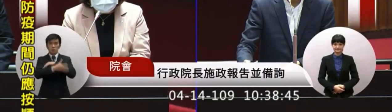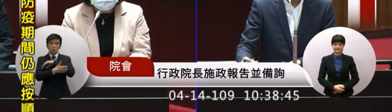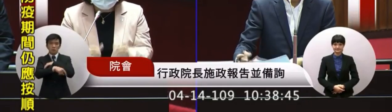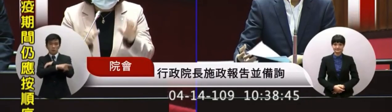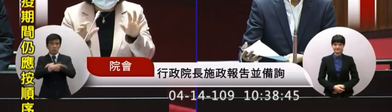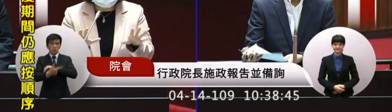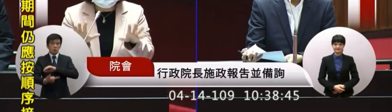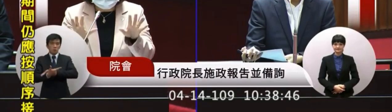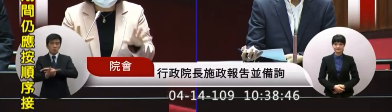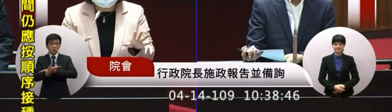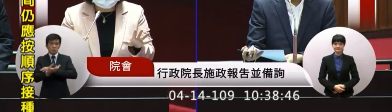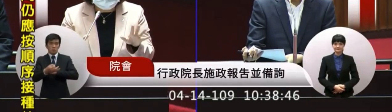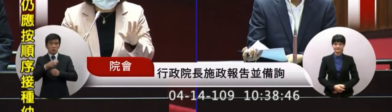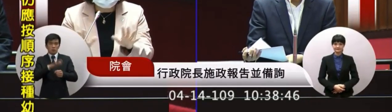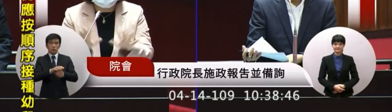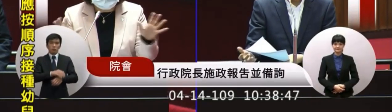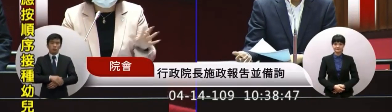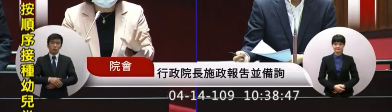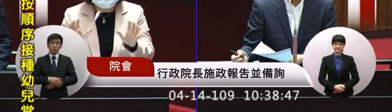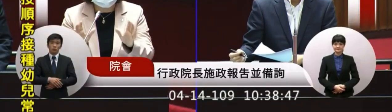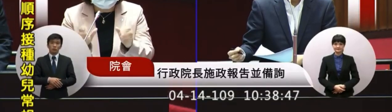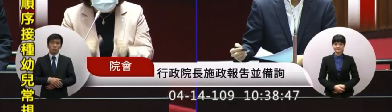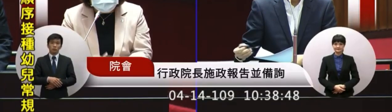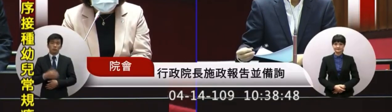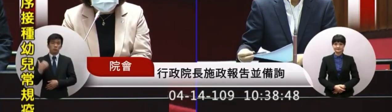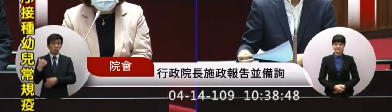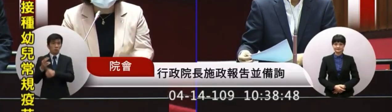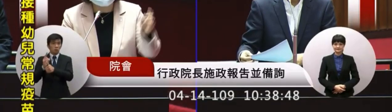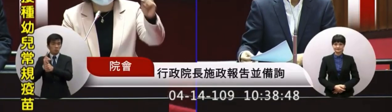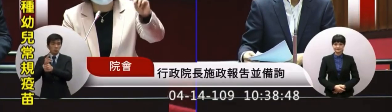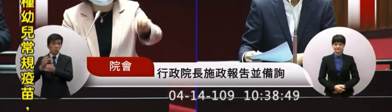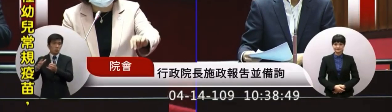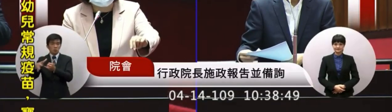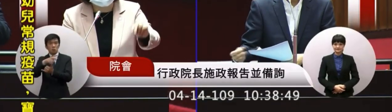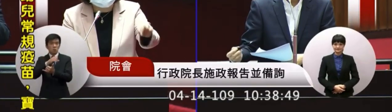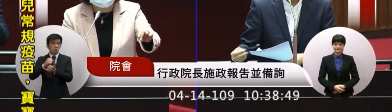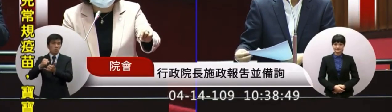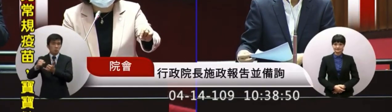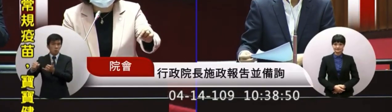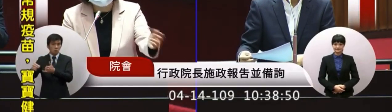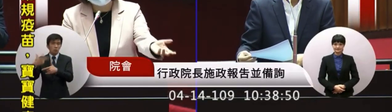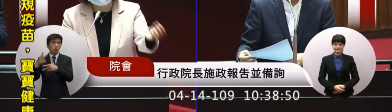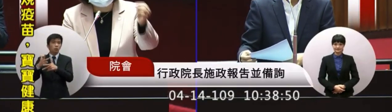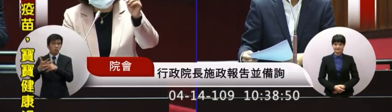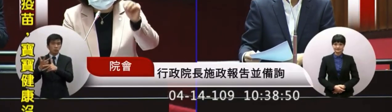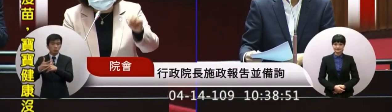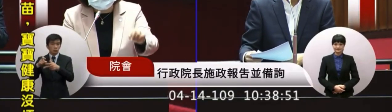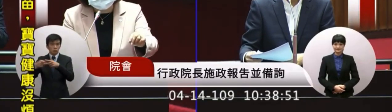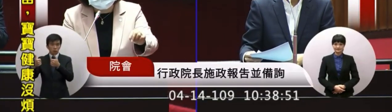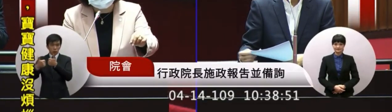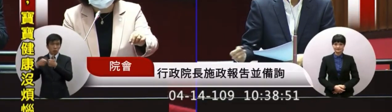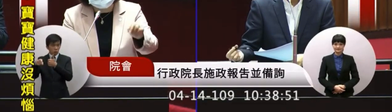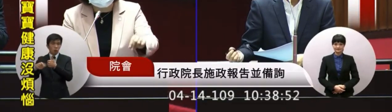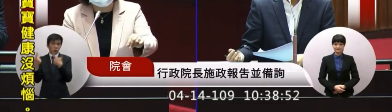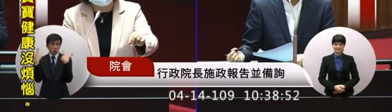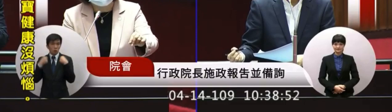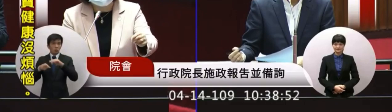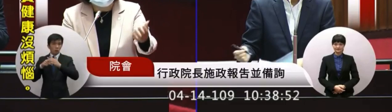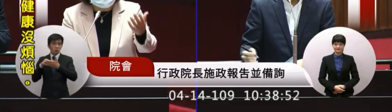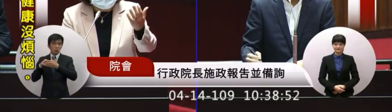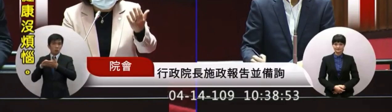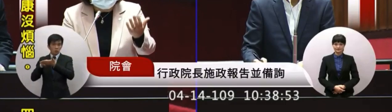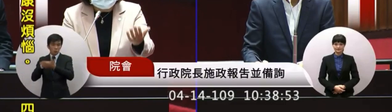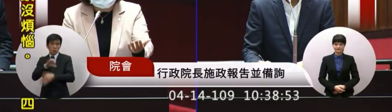这笔钱，所以我们是委由全国的职业工会，因为他们都是在职业工会加保，他直接向他的职业工会申